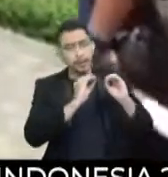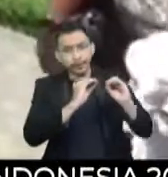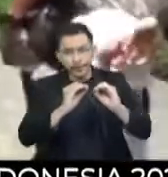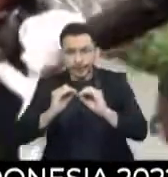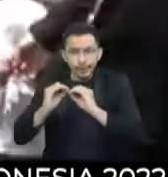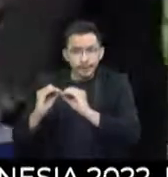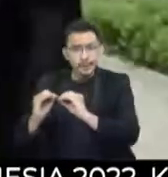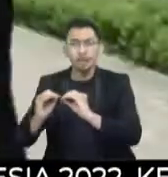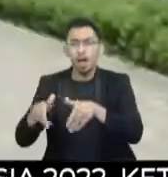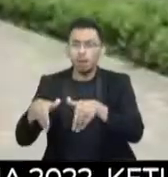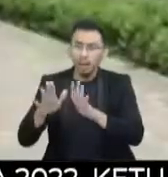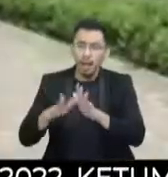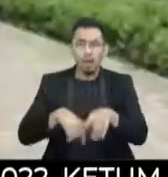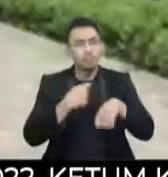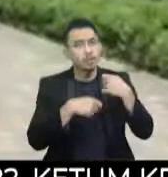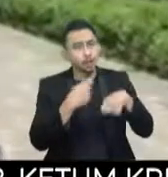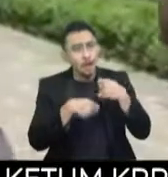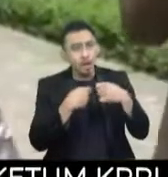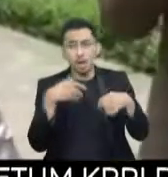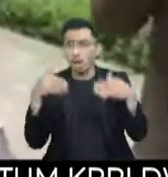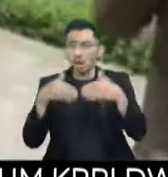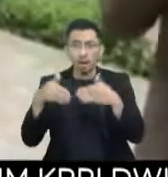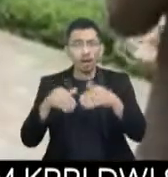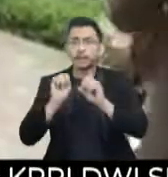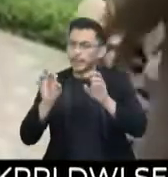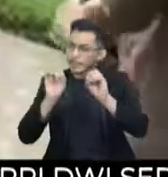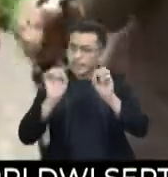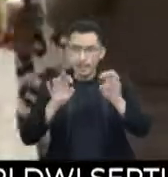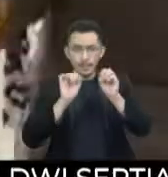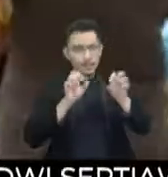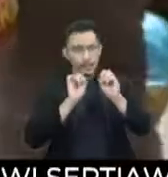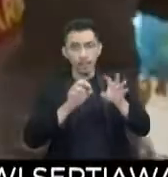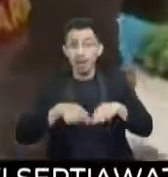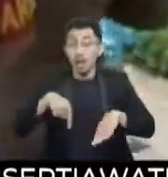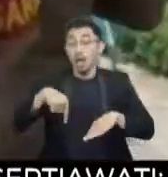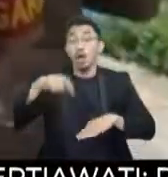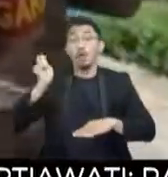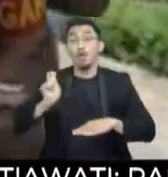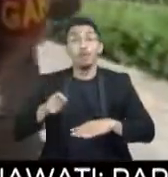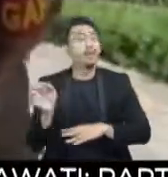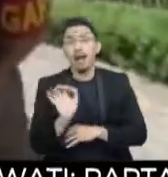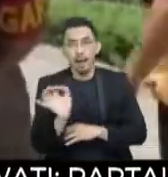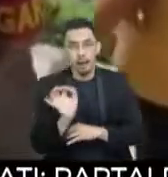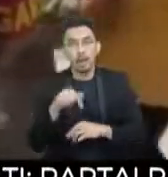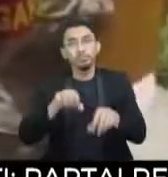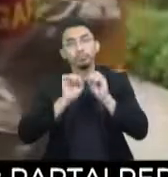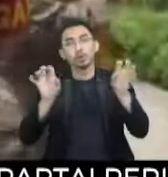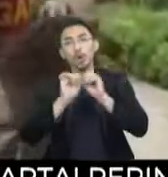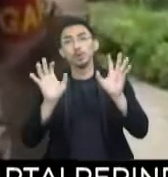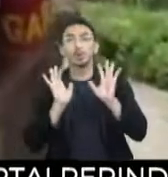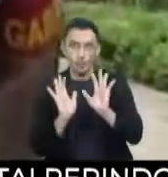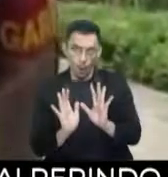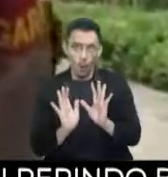pengunjungnya. Nah, kami belum melakukan penindakan, tetapi dengan cara sekarang saat ini kami lakukan sosialisasi kepada masyarakat. Mungkin minggu